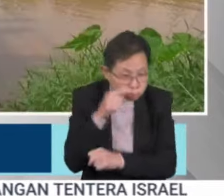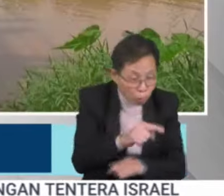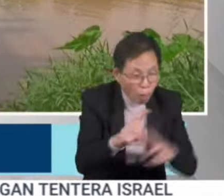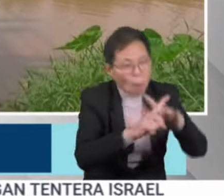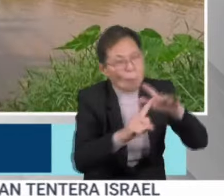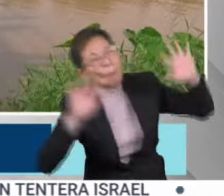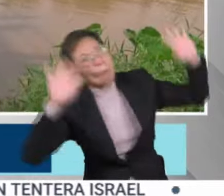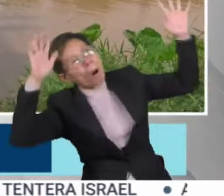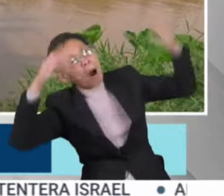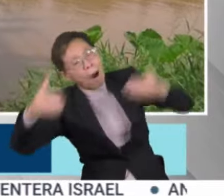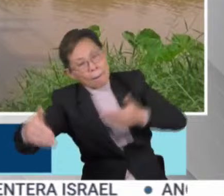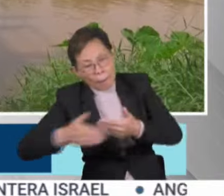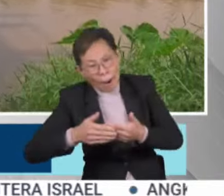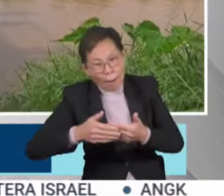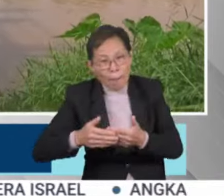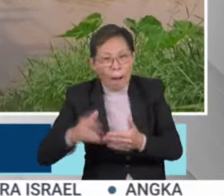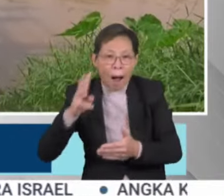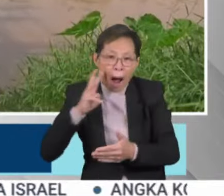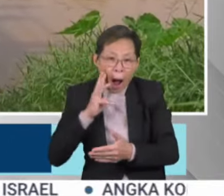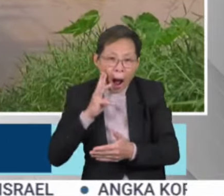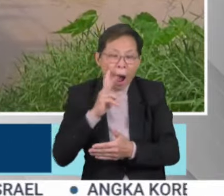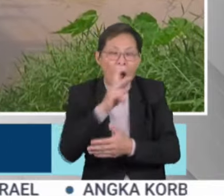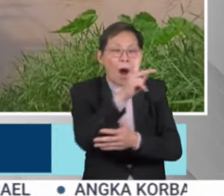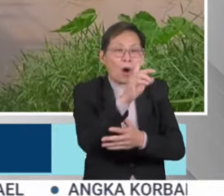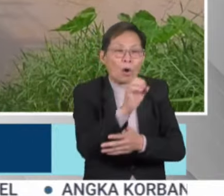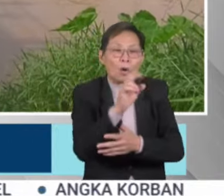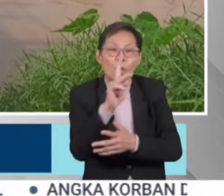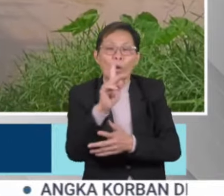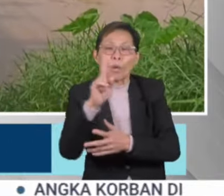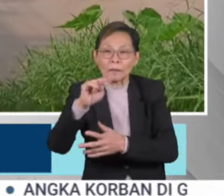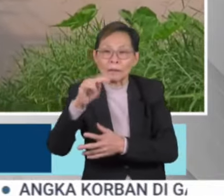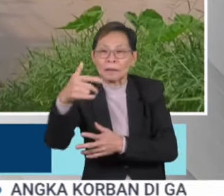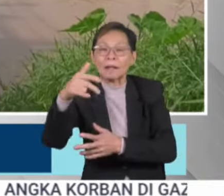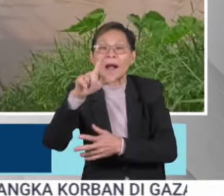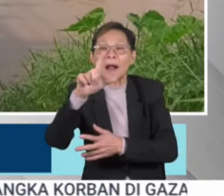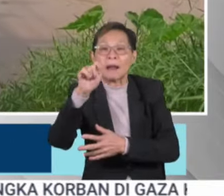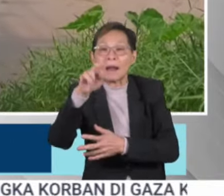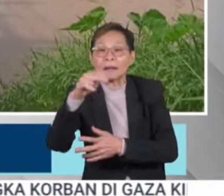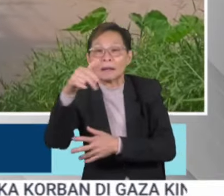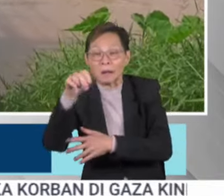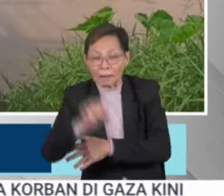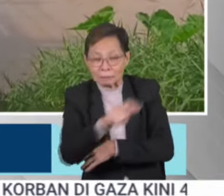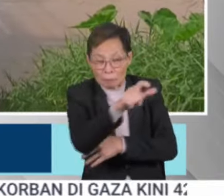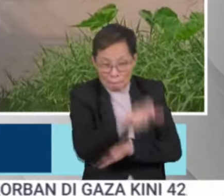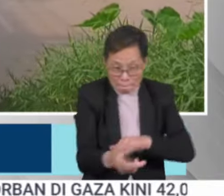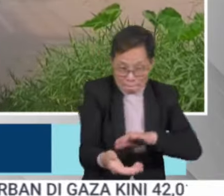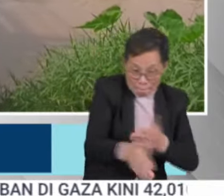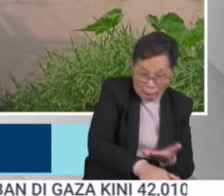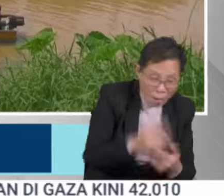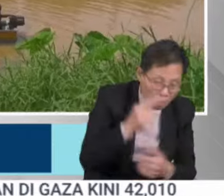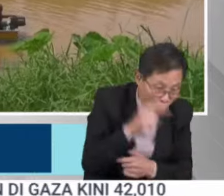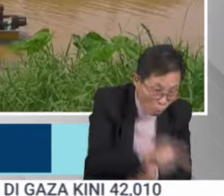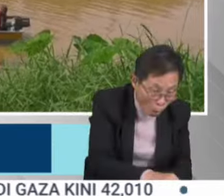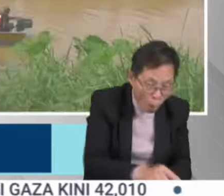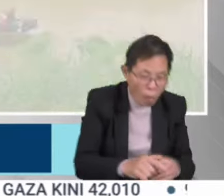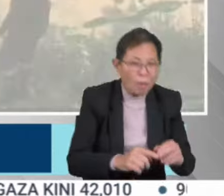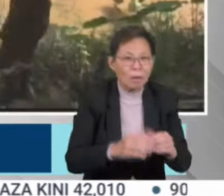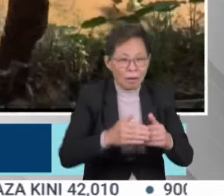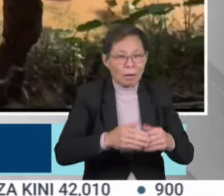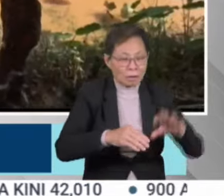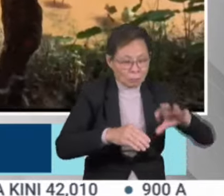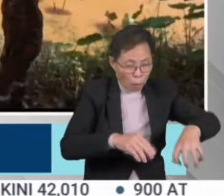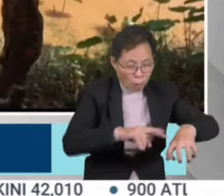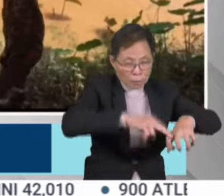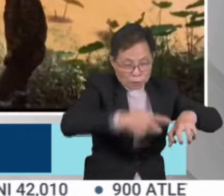lemas berhampiran pintu air Pangkal Kalung, Kok Lanas. Jasad Muhammad Akif Aisar Azri Faisal ditemukan lebih 100 meter